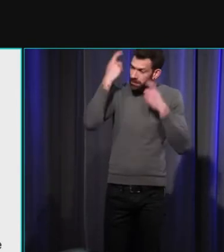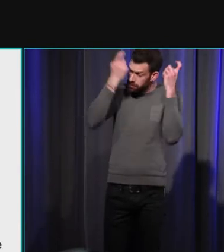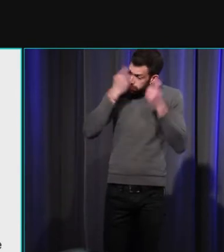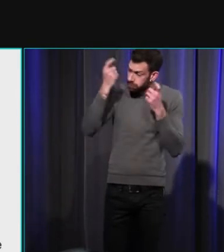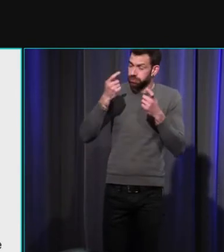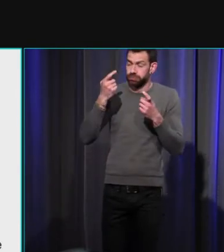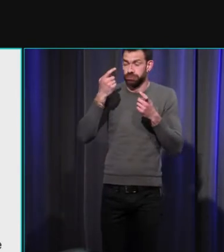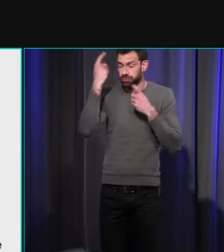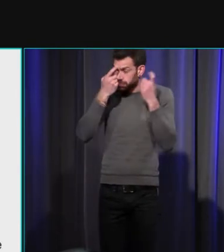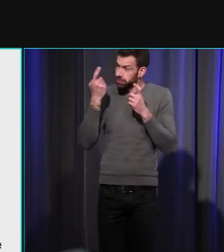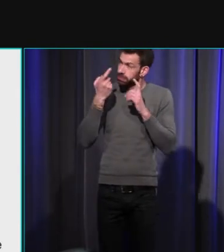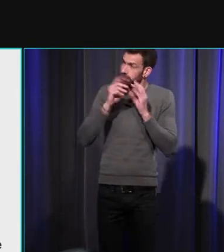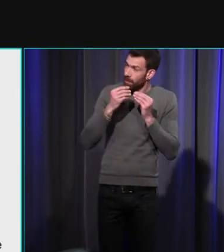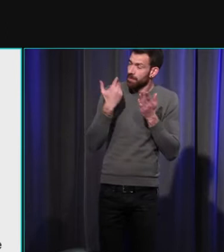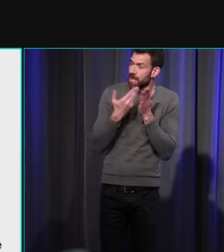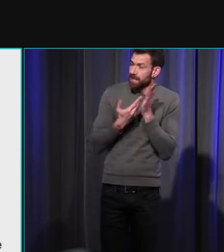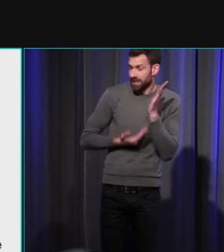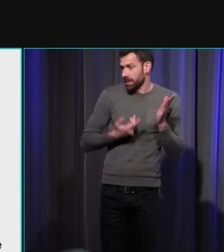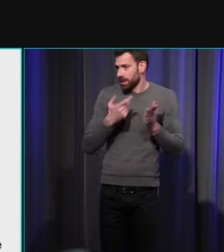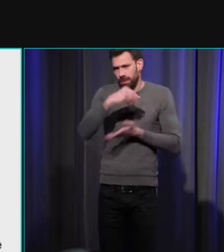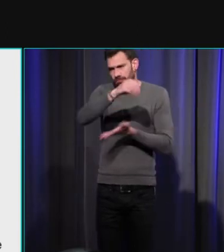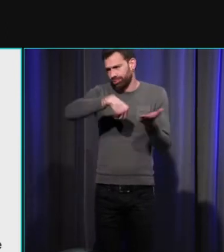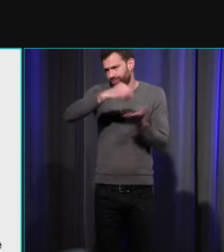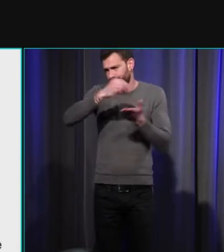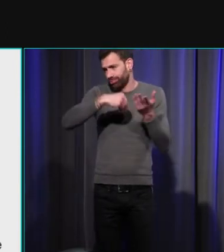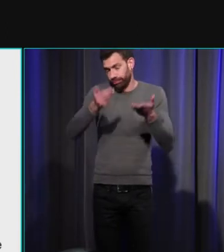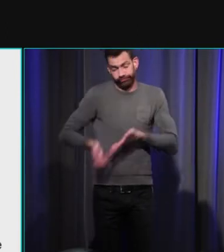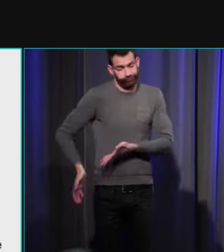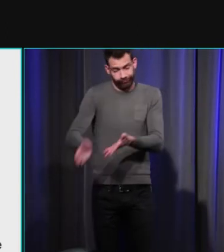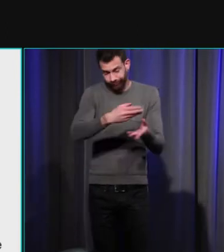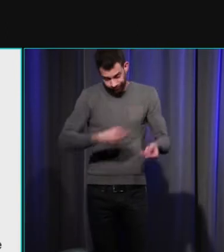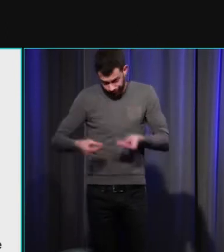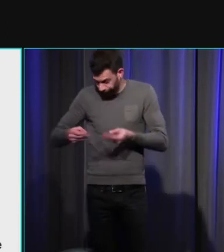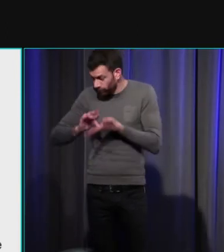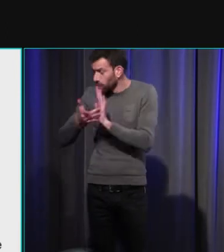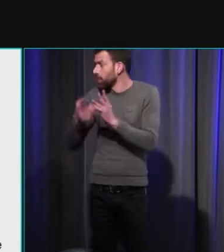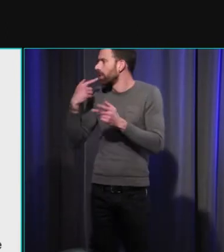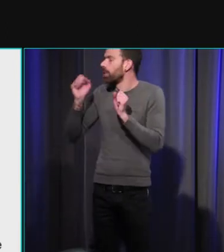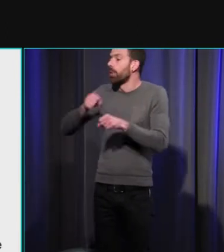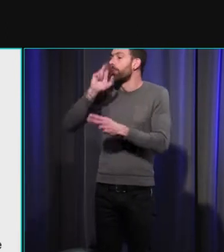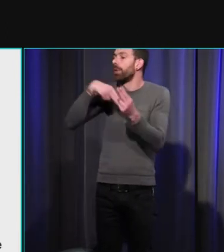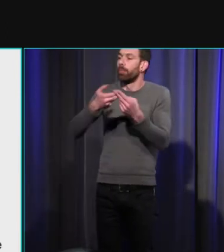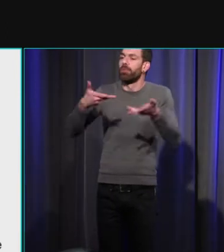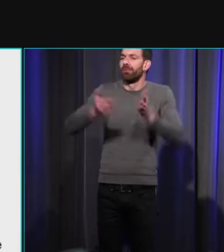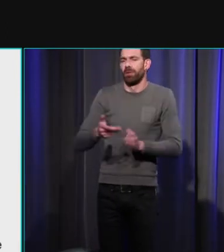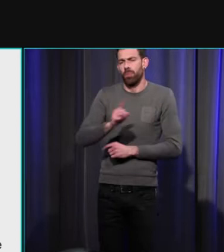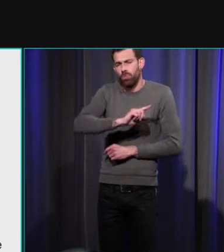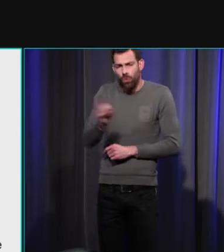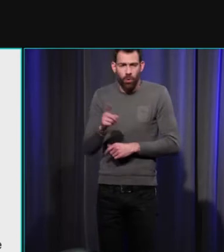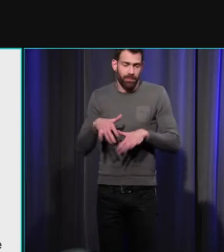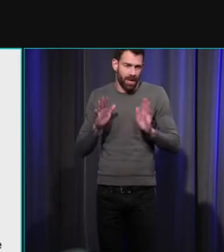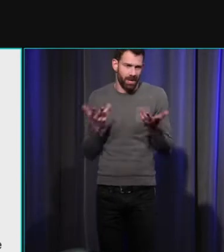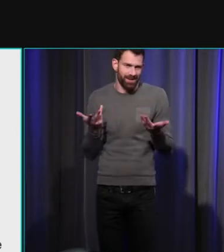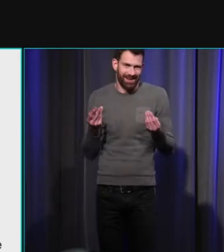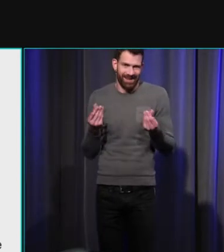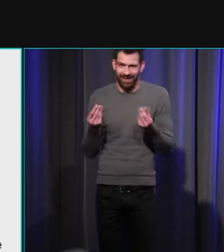problèmes et ils nous ont donné tous les éléments pour je passais une réponse définitive on est en tout cas pour essayer